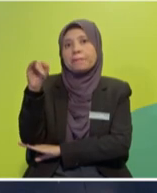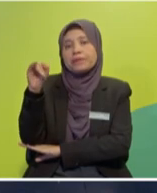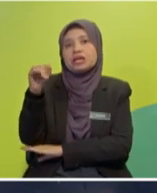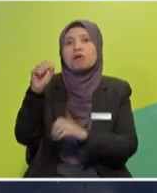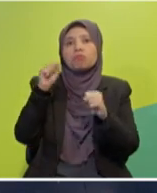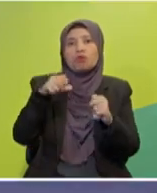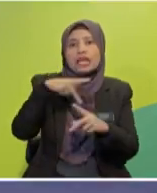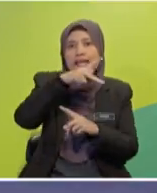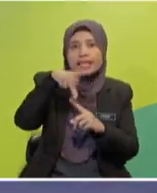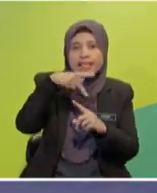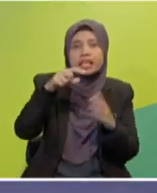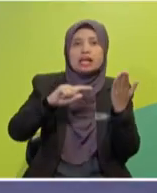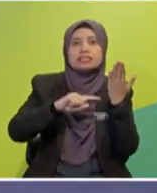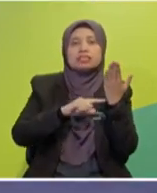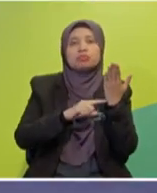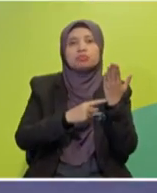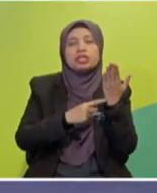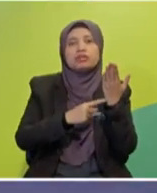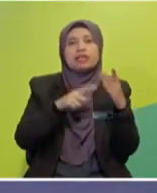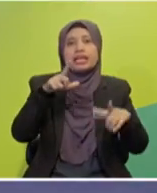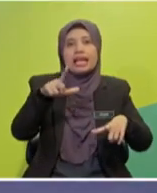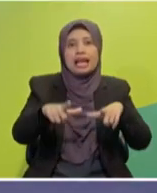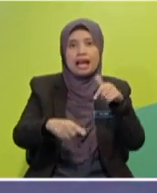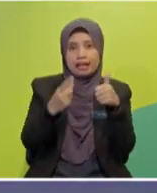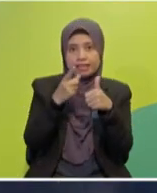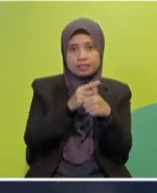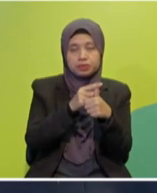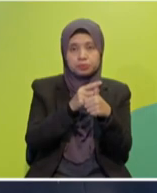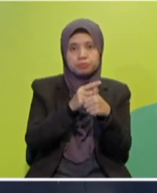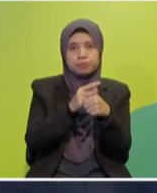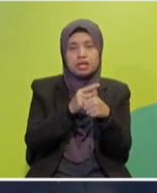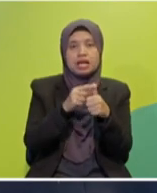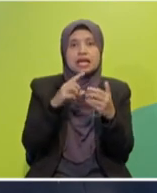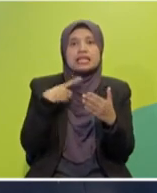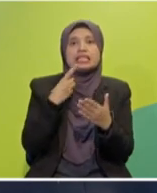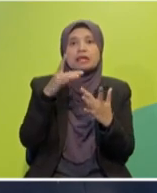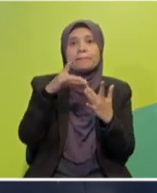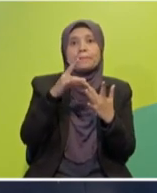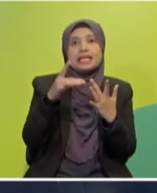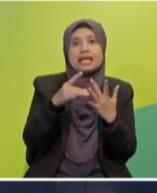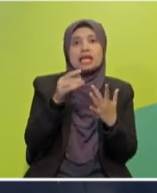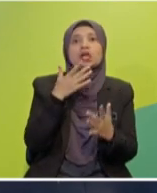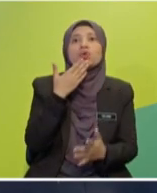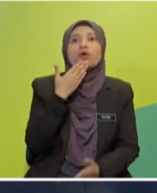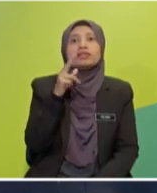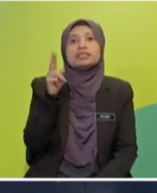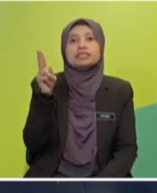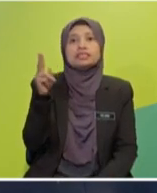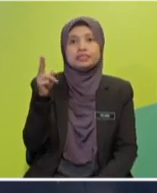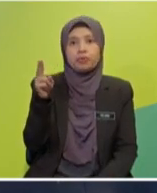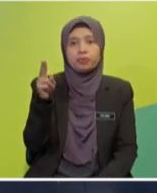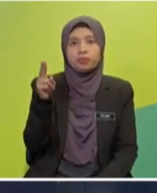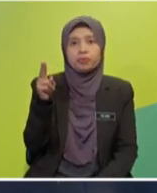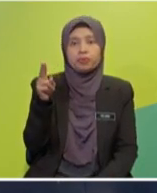Dan cikgu, bagaimana kehabkan langkah pertama untuk kita buat origami? Jadi, Alif telah memilih warna... Warna hijau. Warna hijau. Dan